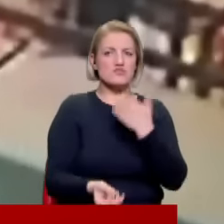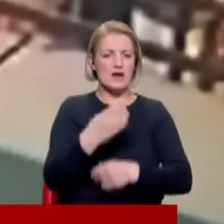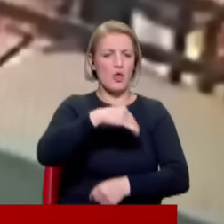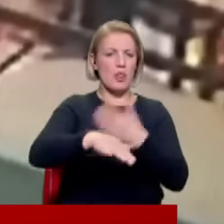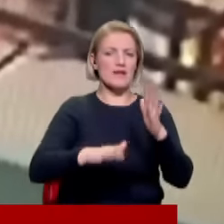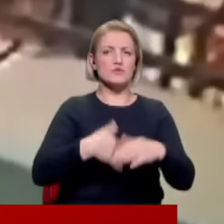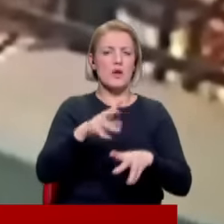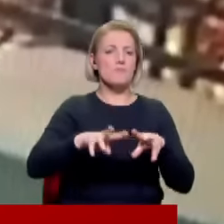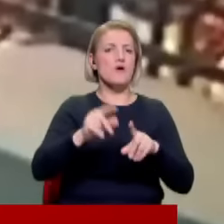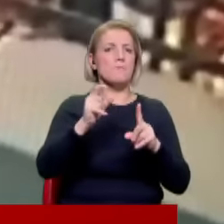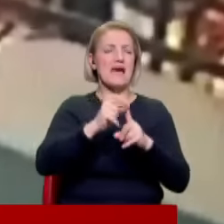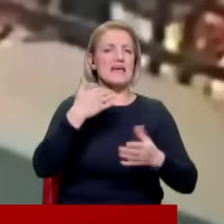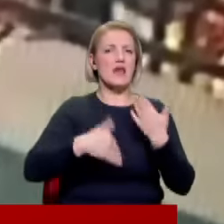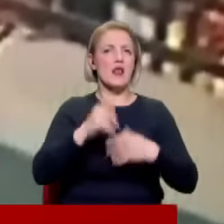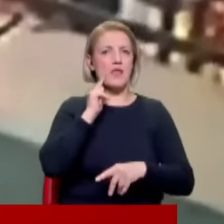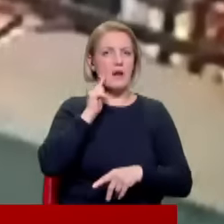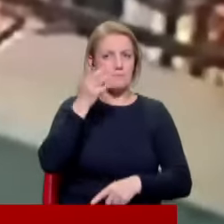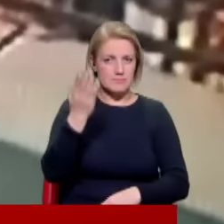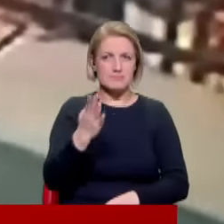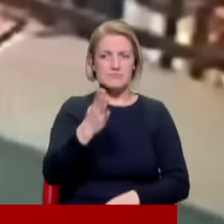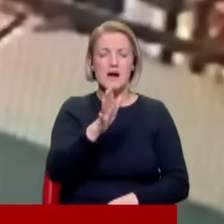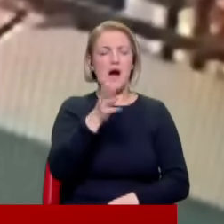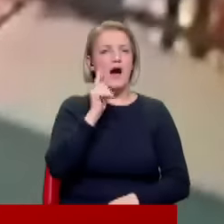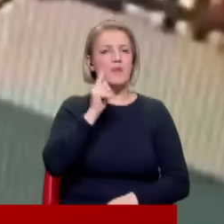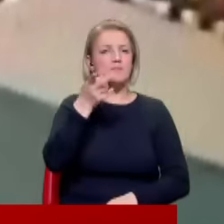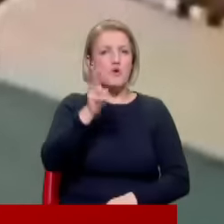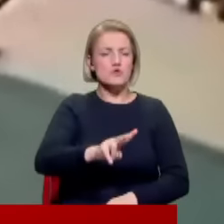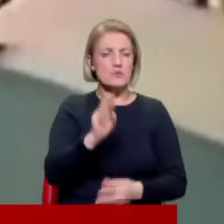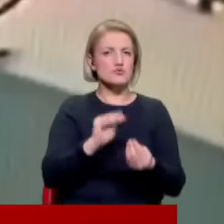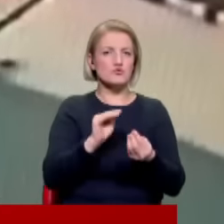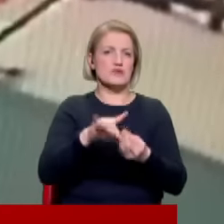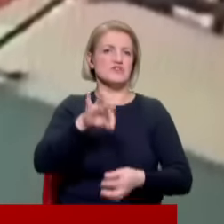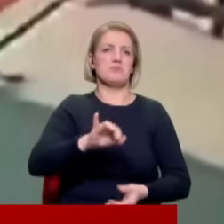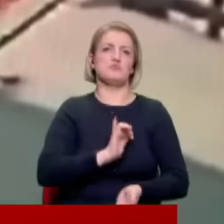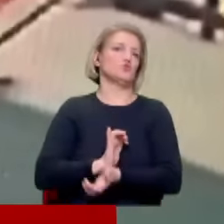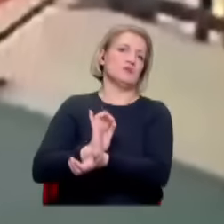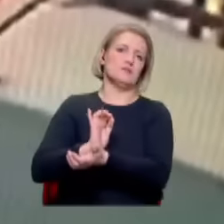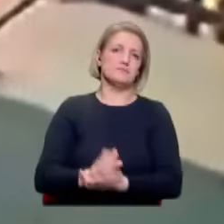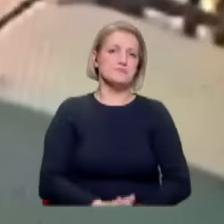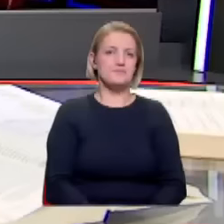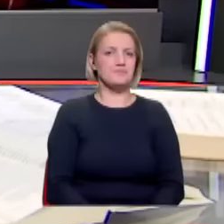olayın ardından Mustafa P'yi yaralayan Mehmet Eray B, kasten öldürmeye teşebbüs suçundan tutuklandı.